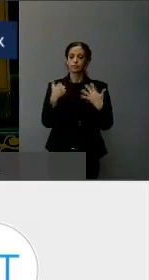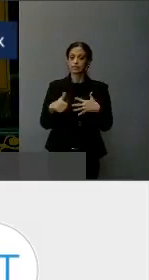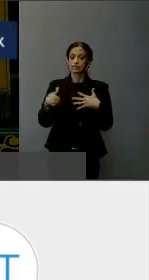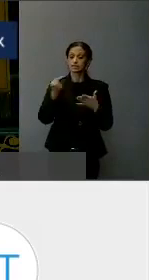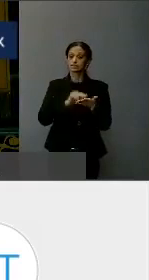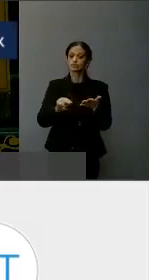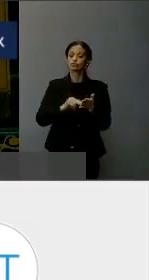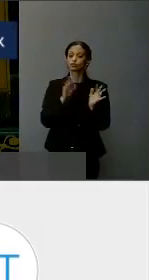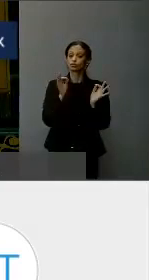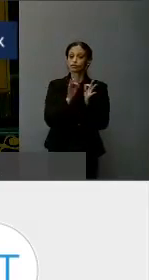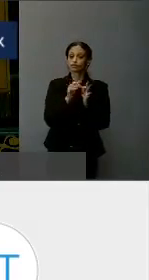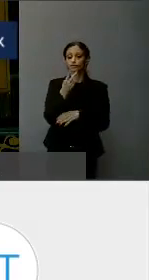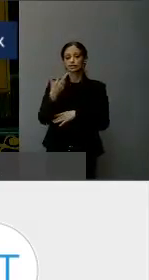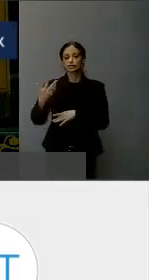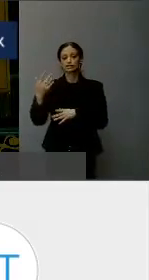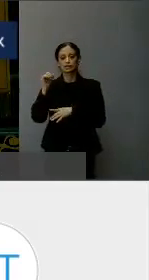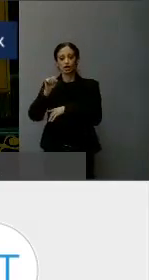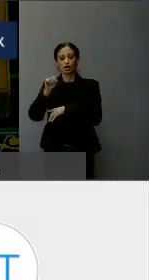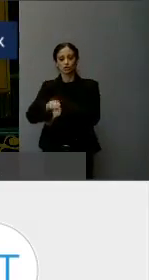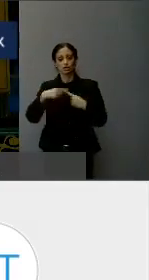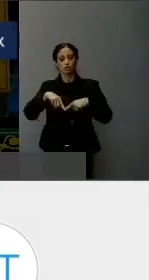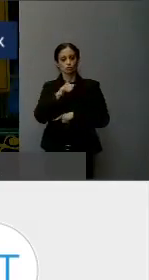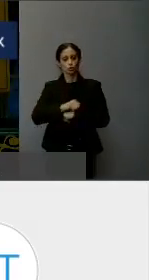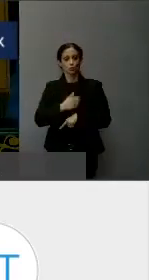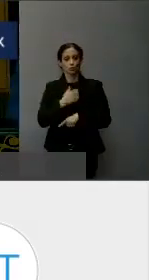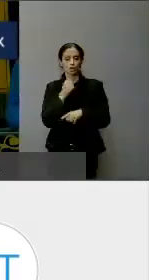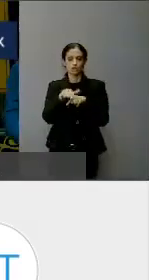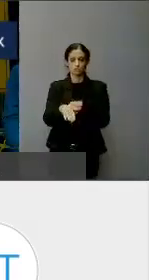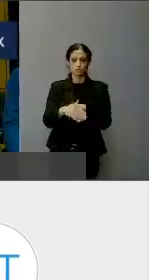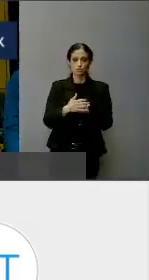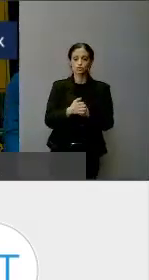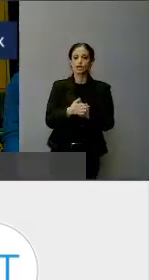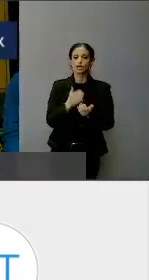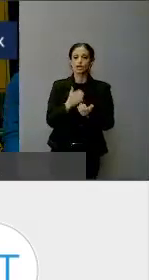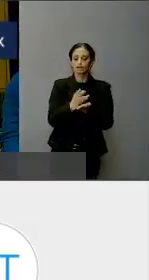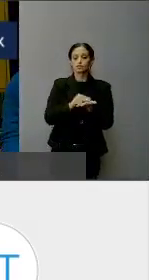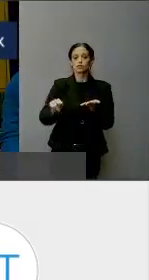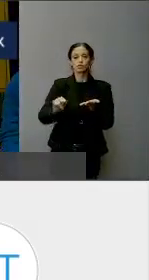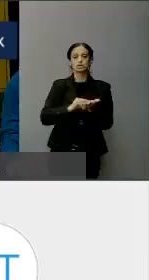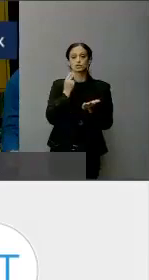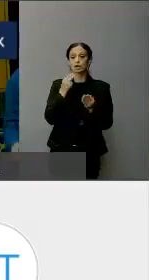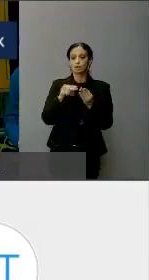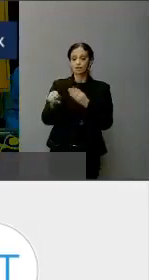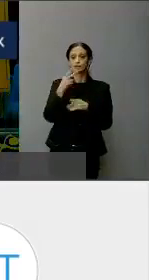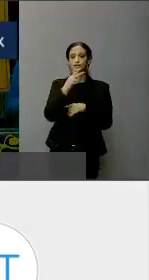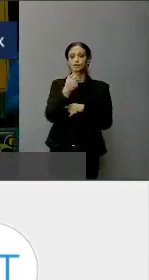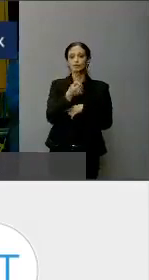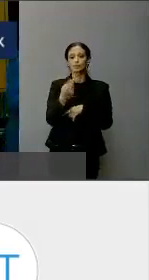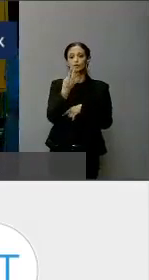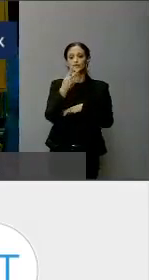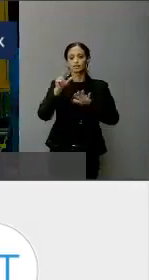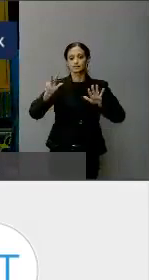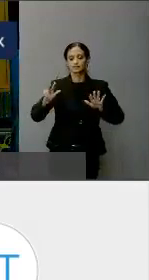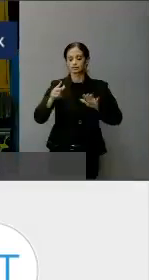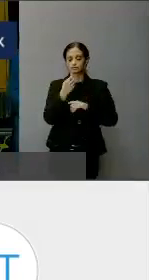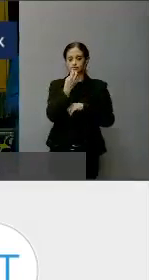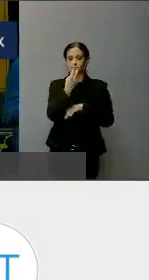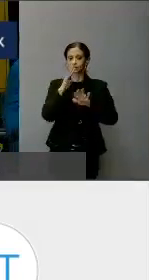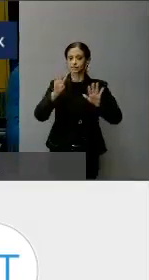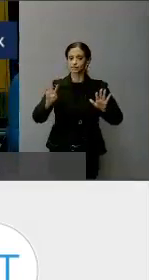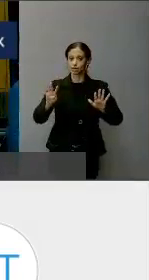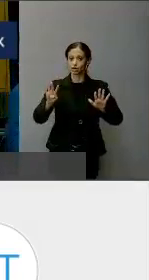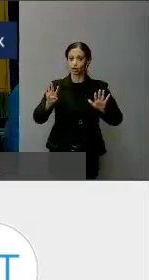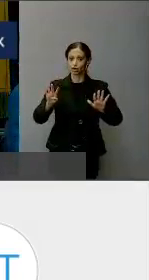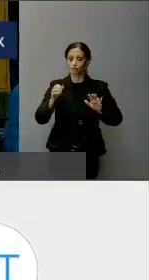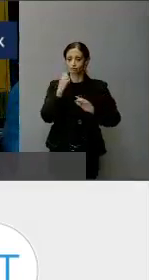voti favorevoli 23 contrari il consiglio comunale respinge in votazione va l'emendamento numero 29 il parere